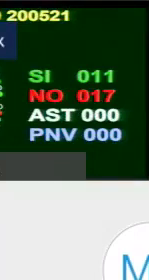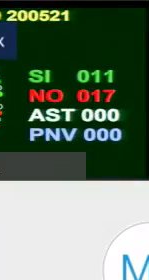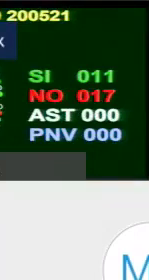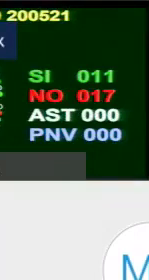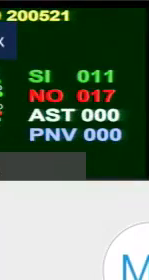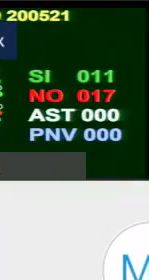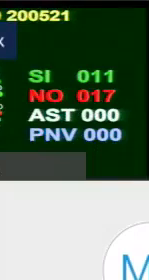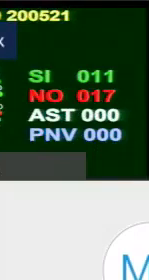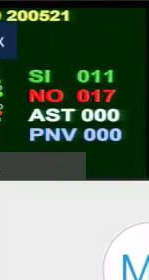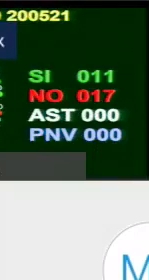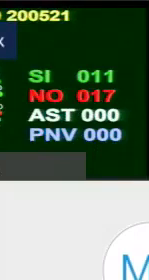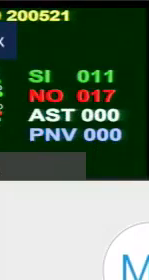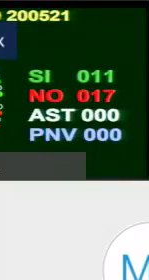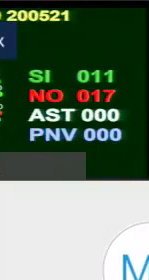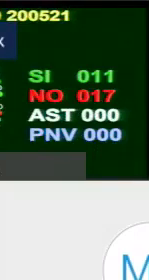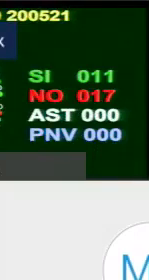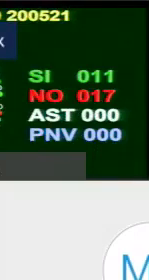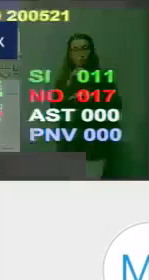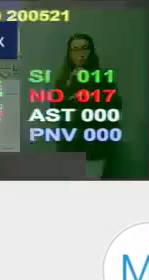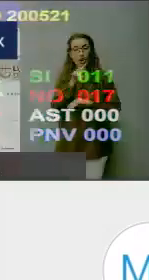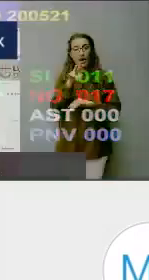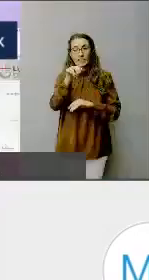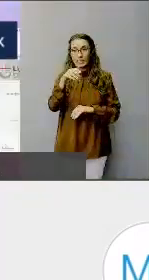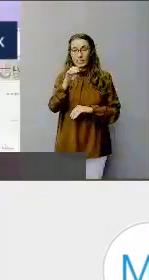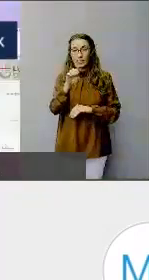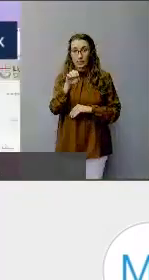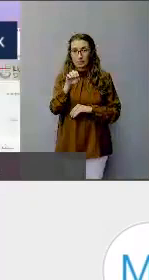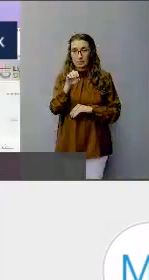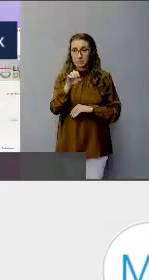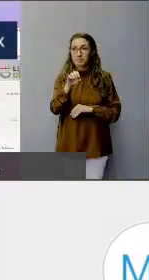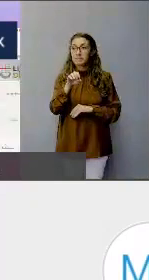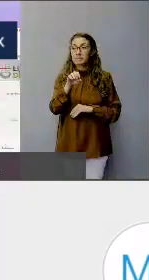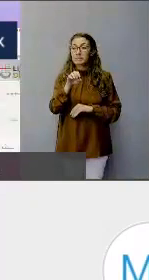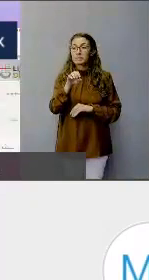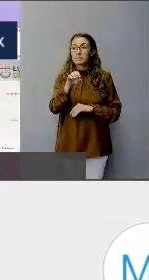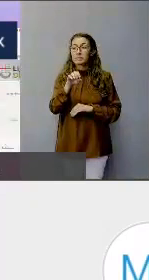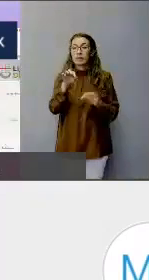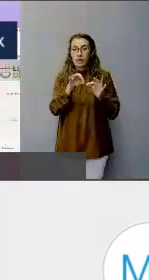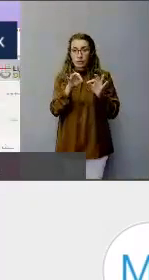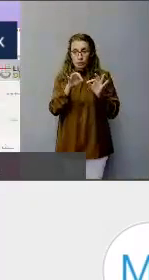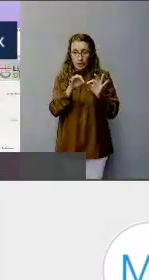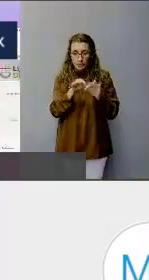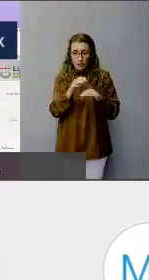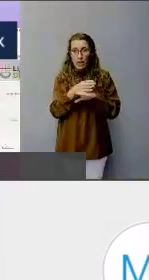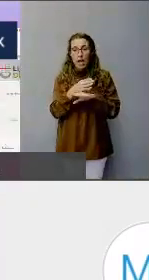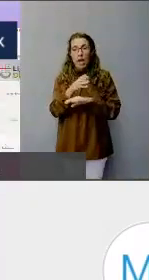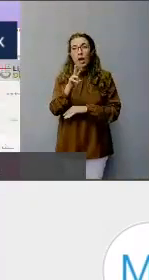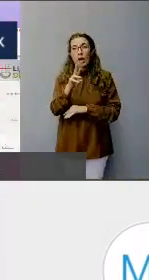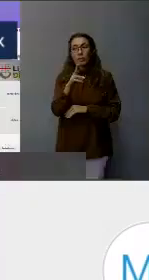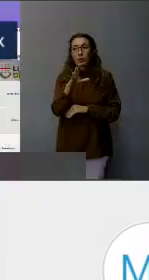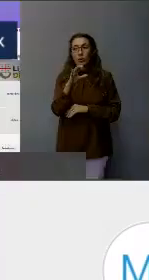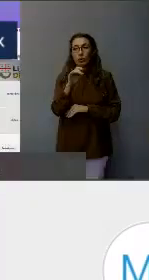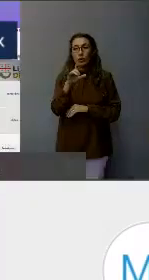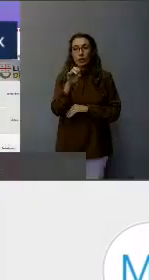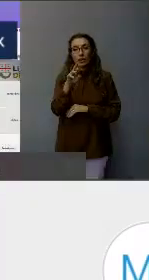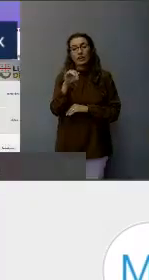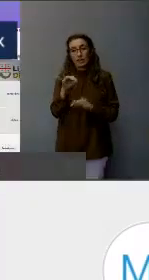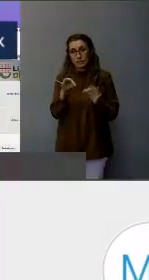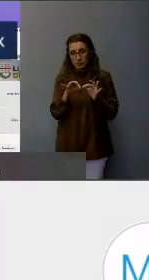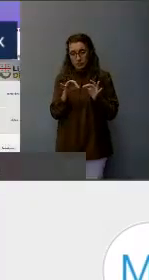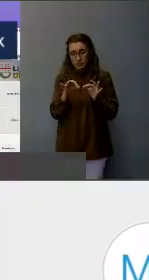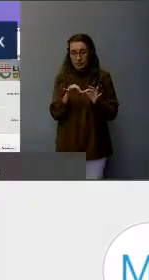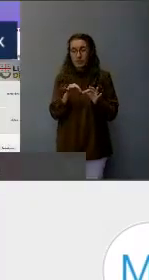la regione da remoto su 205 gti consigliera